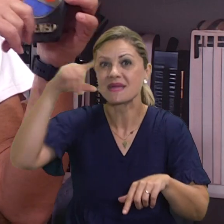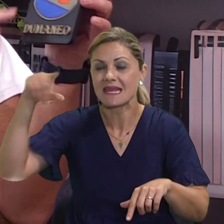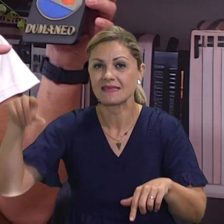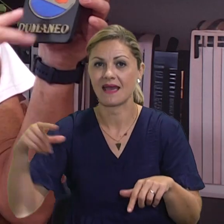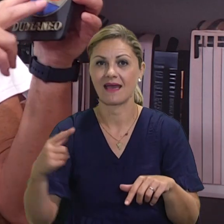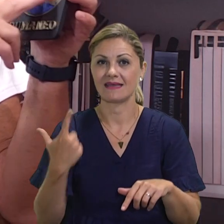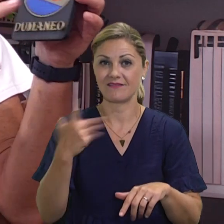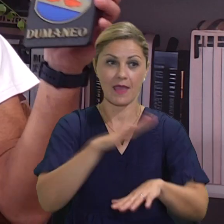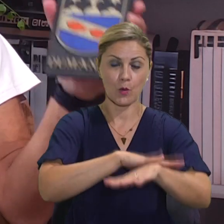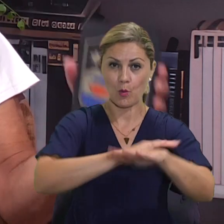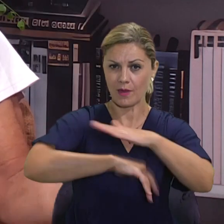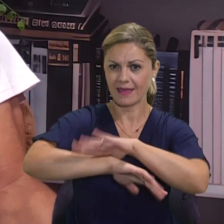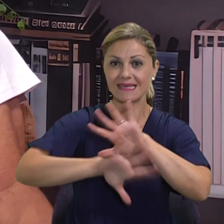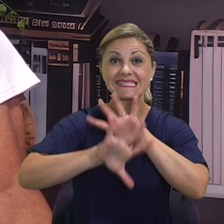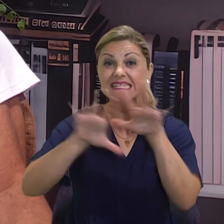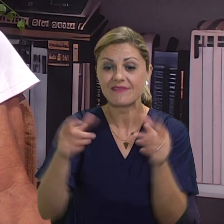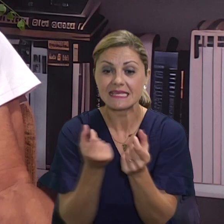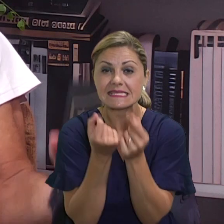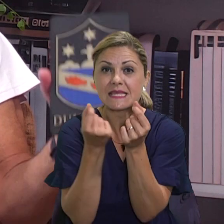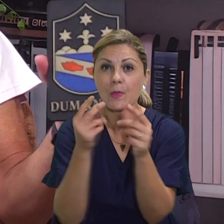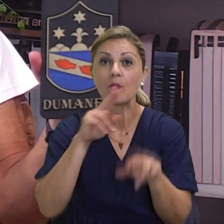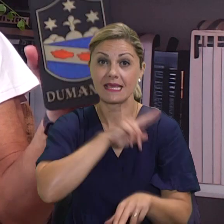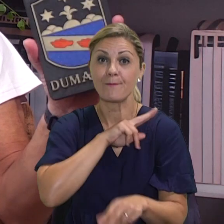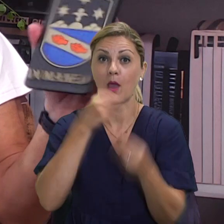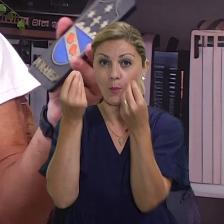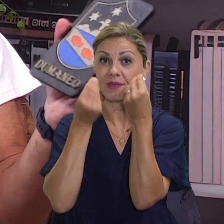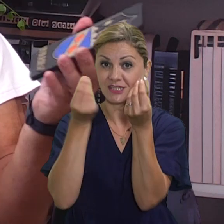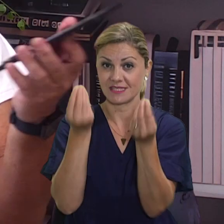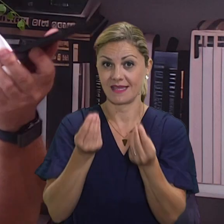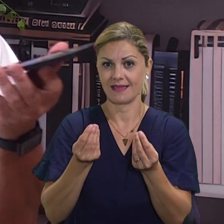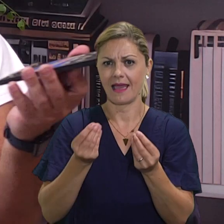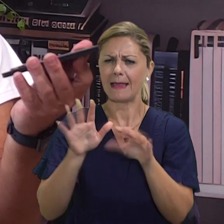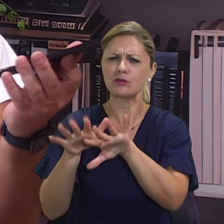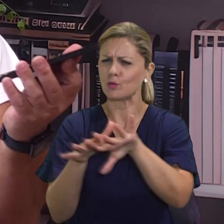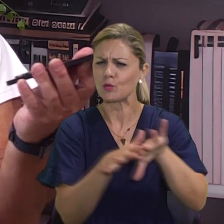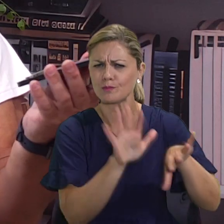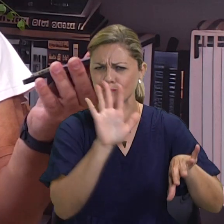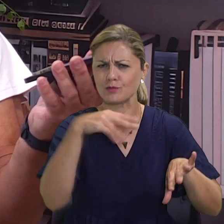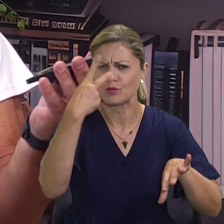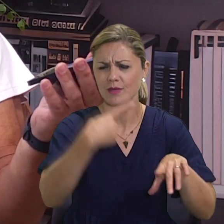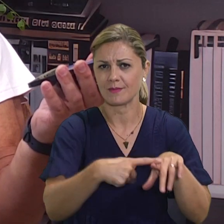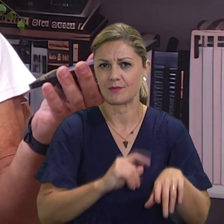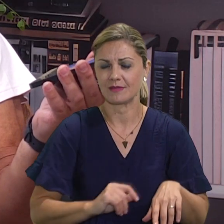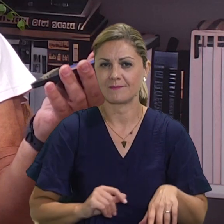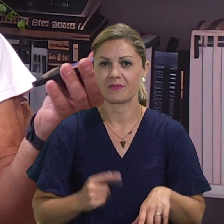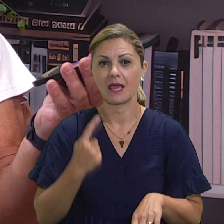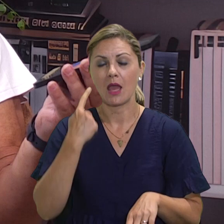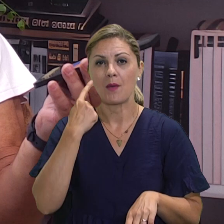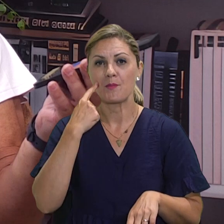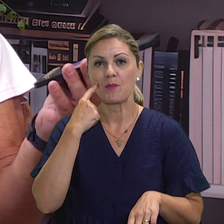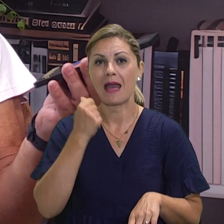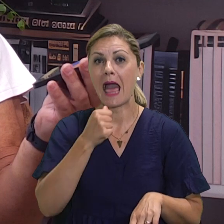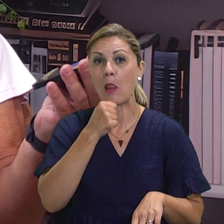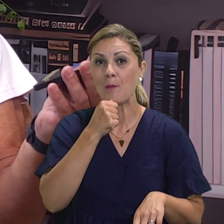ovih sedam katunskih brda, dvije ruke. To je jednom drugom priliku. Ne. Ali zašto vam to govorim? Prvo smo izradili taj grb